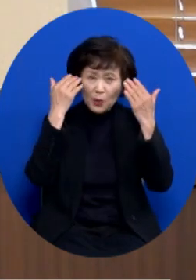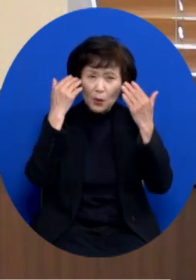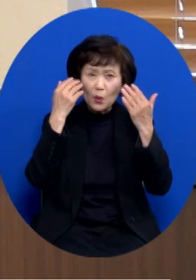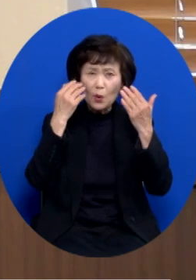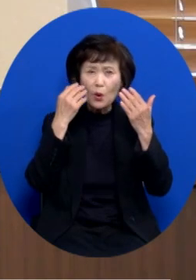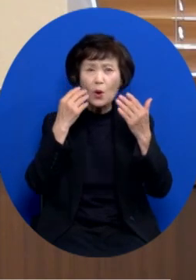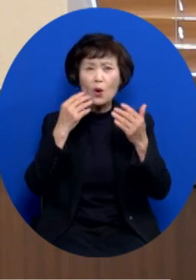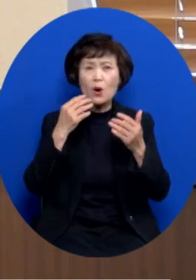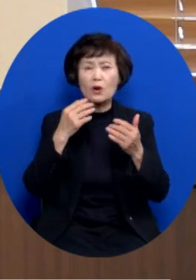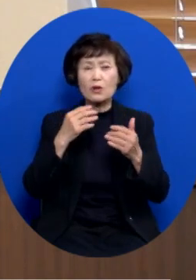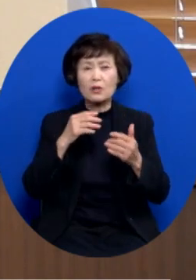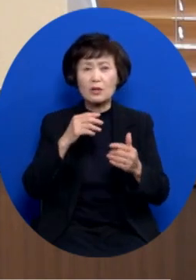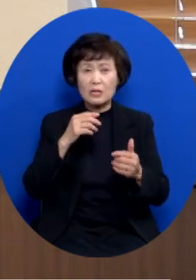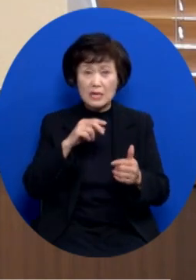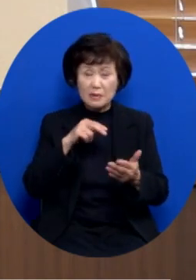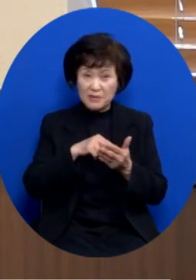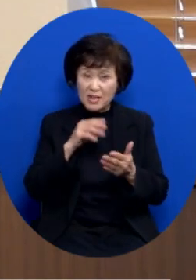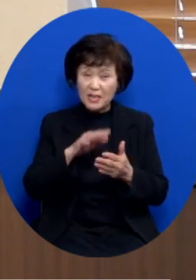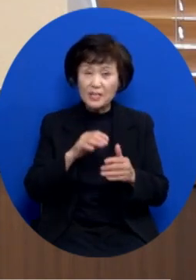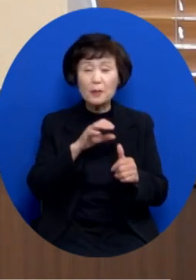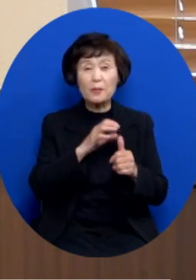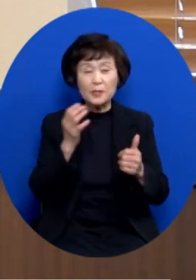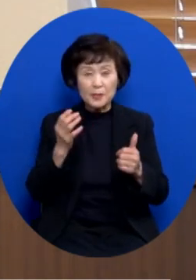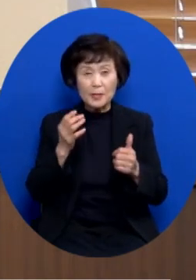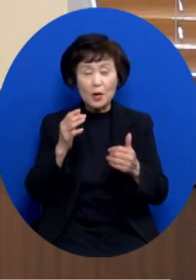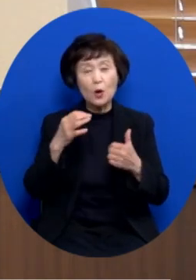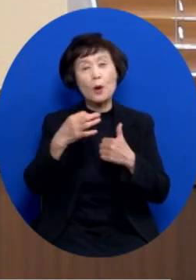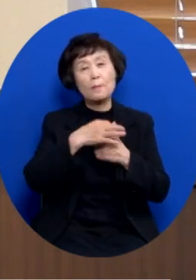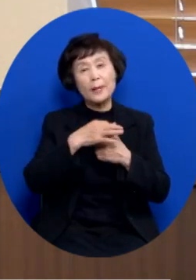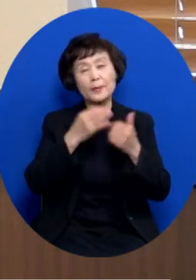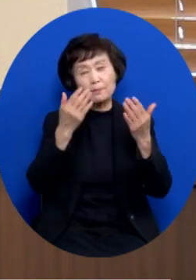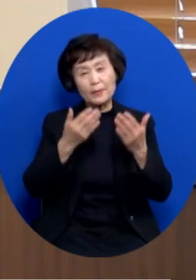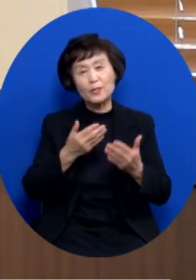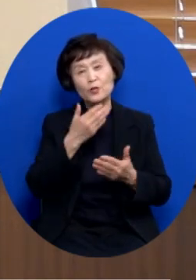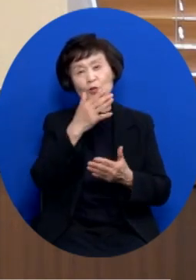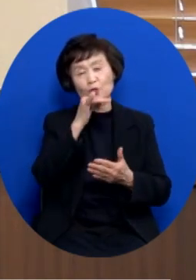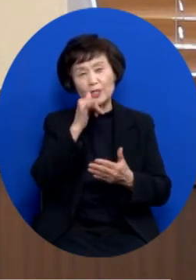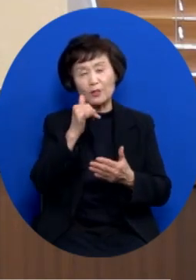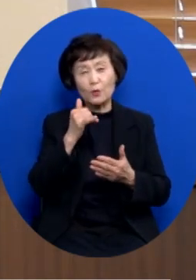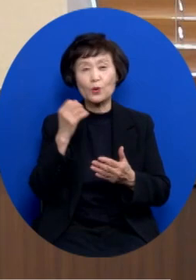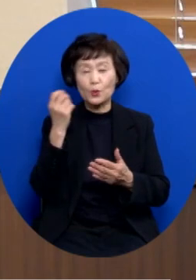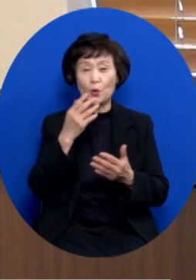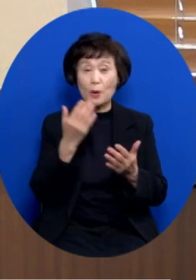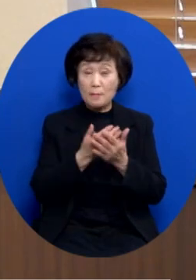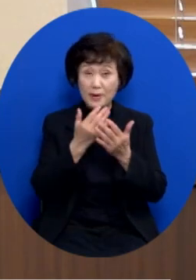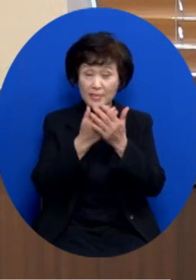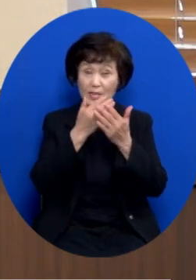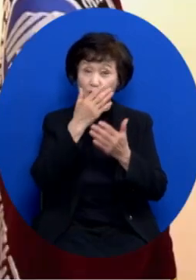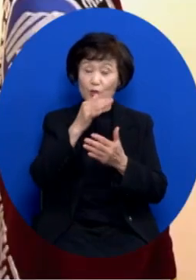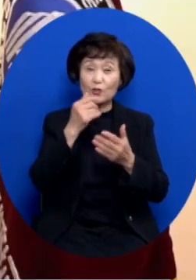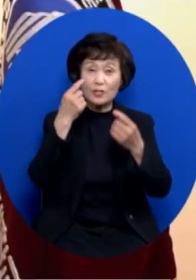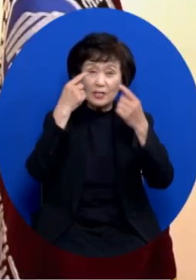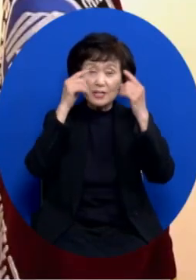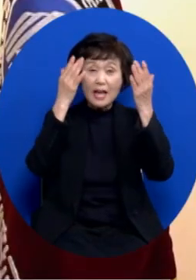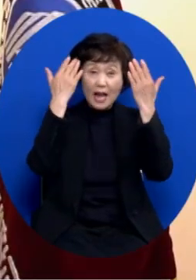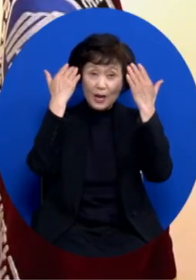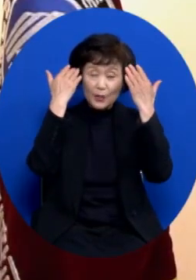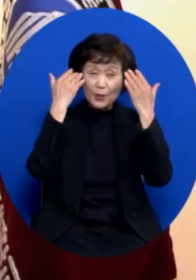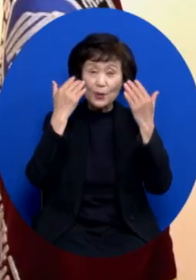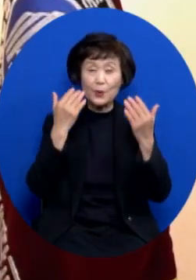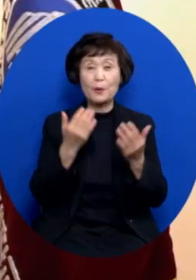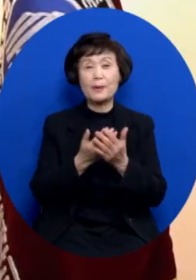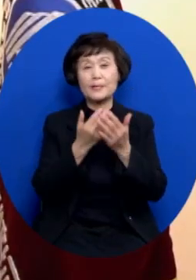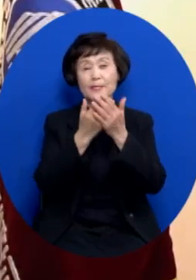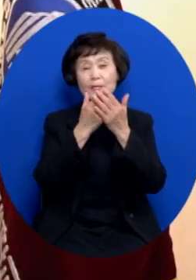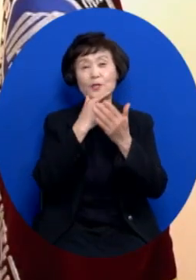건전성을 가진 대학으로 발전해 나가고자 하는 것이 가장 최우선 과제라고 생각을 합니다. 해서